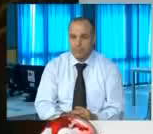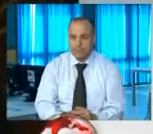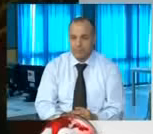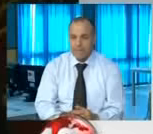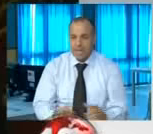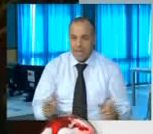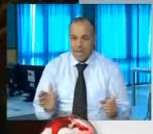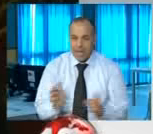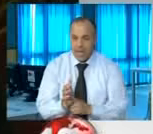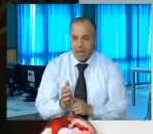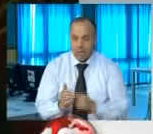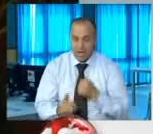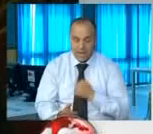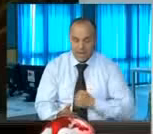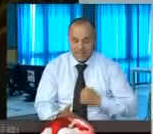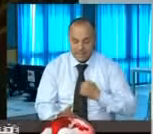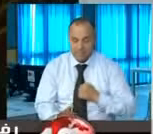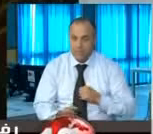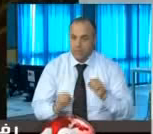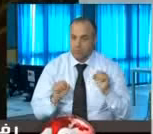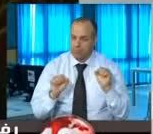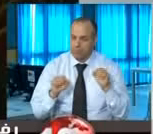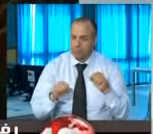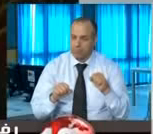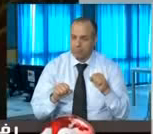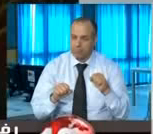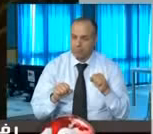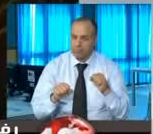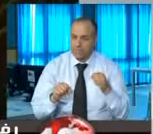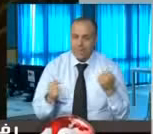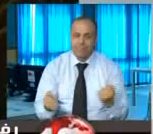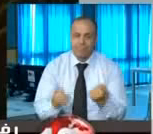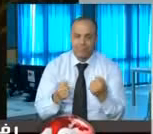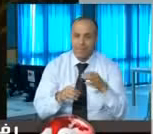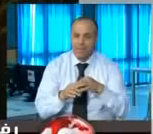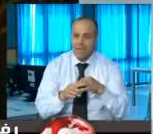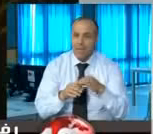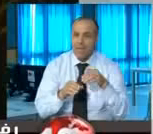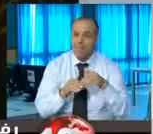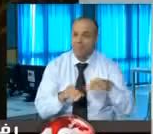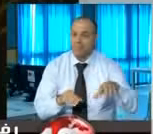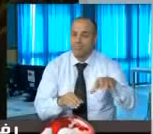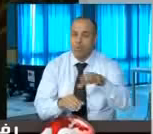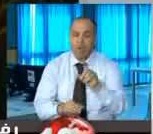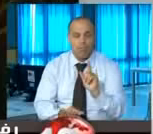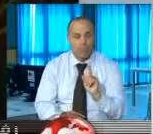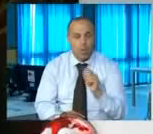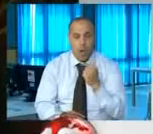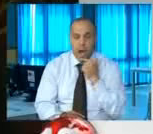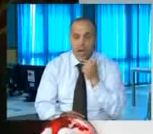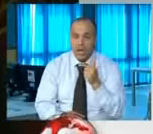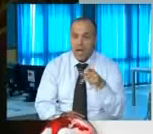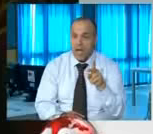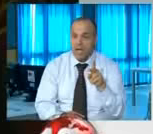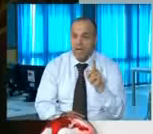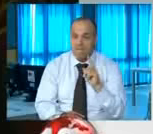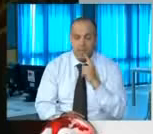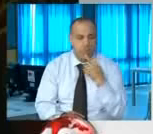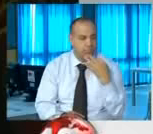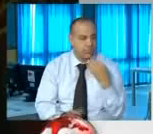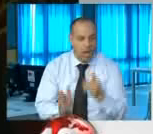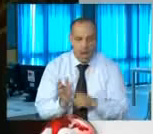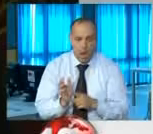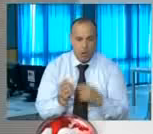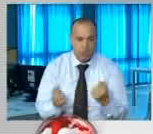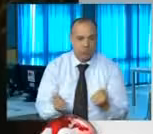القانون للأسف نعود نقول يسمح بالقيام بحملات انتخابية داخل مراكز الاقتراع، وأكثر من هكا ما فماش ضوابط كبيرة